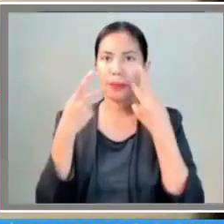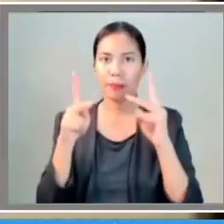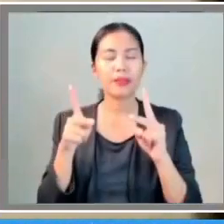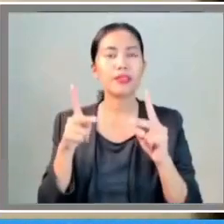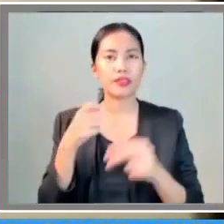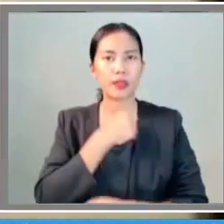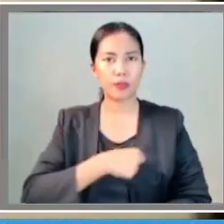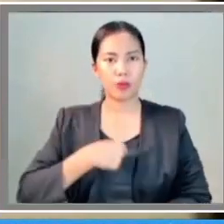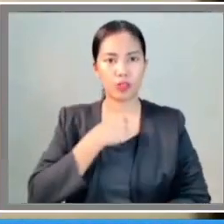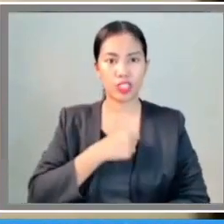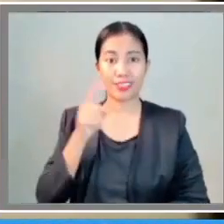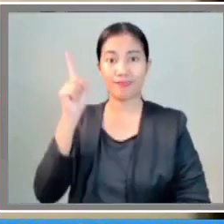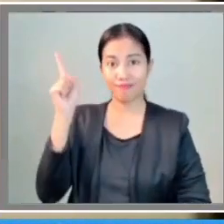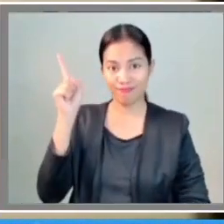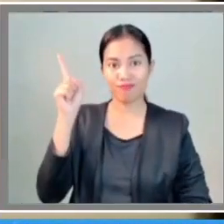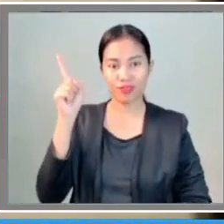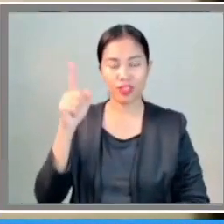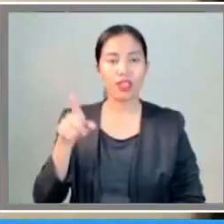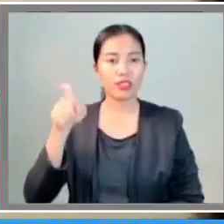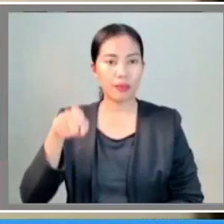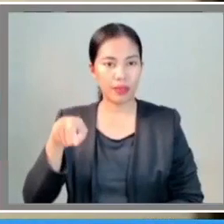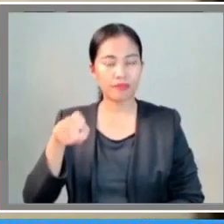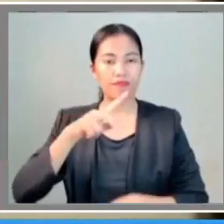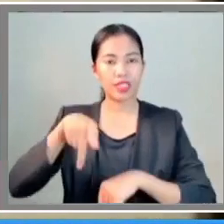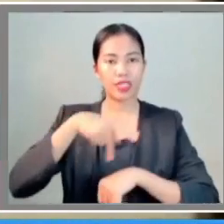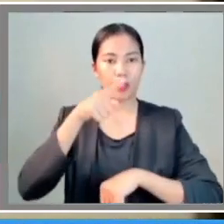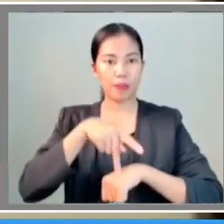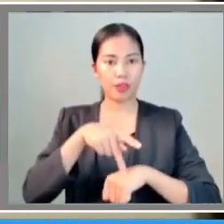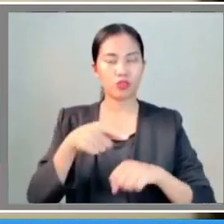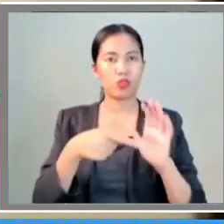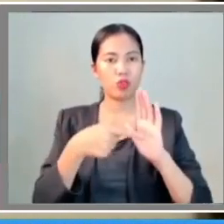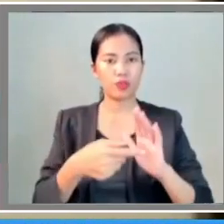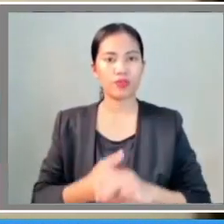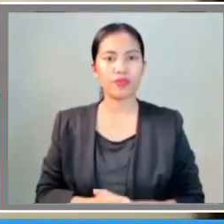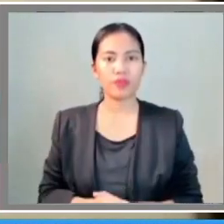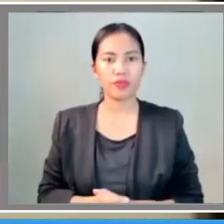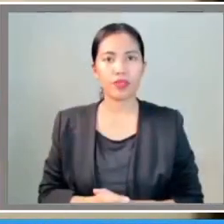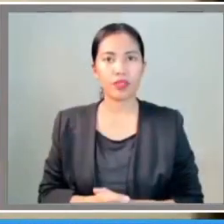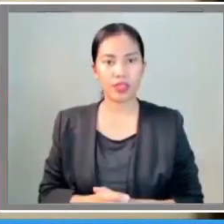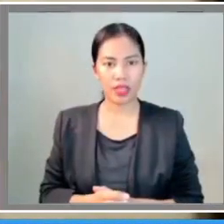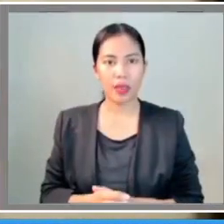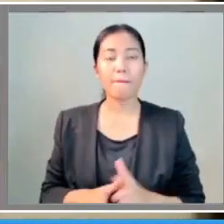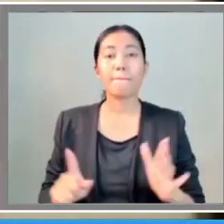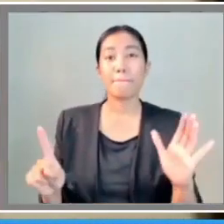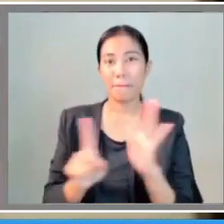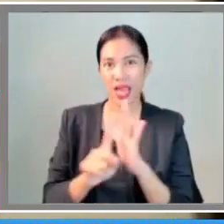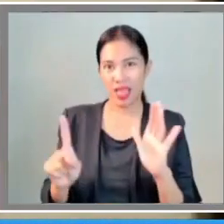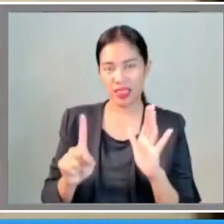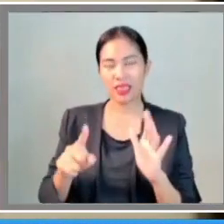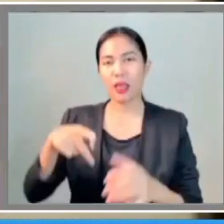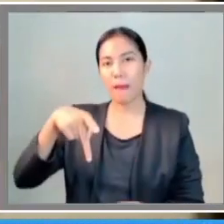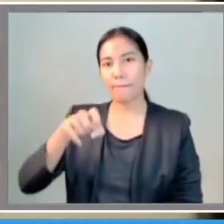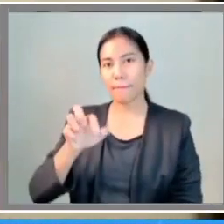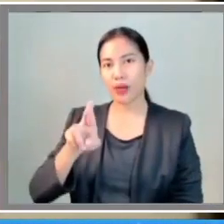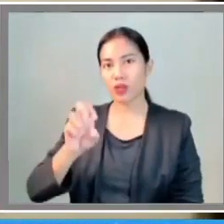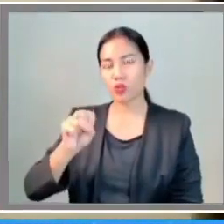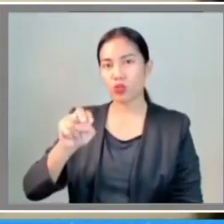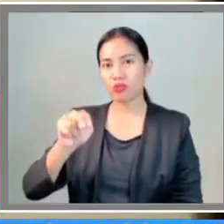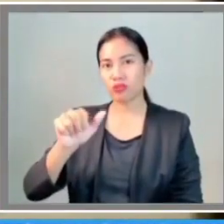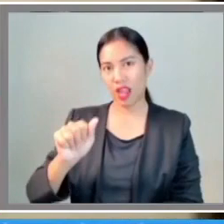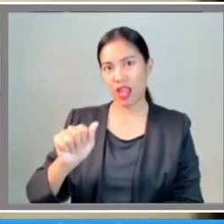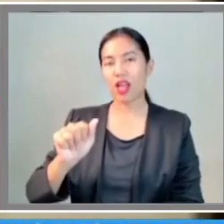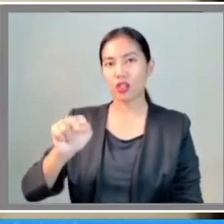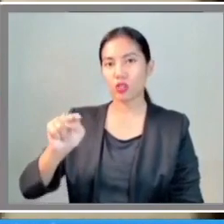Minister at ideklara ng Pilipinas na persona non grata si Ambassador Wang. Sinabi ng Chinese Embassy